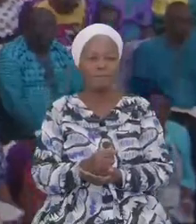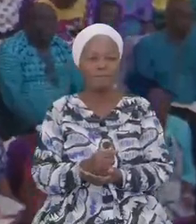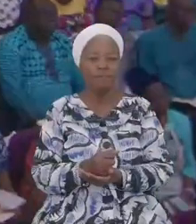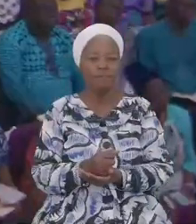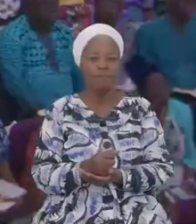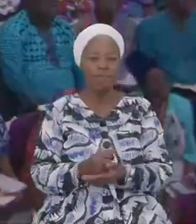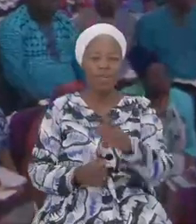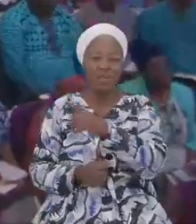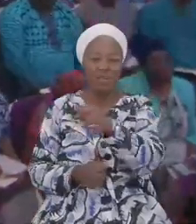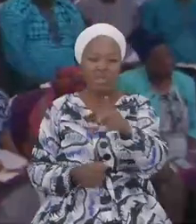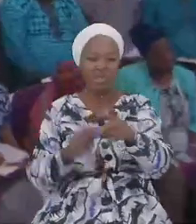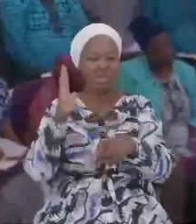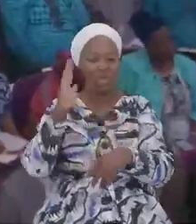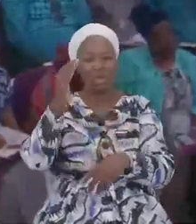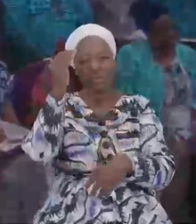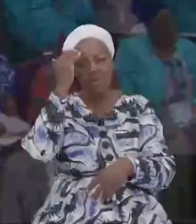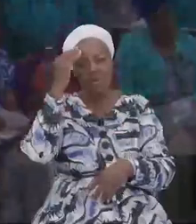Vous connaîtrez la vérité.